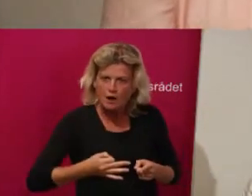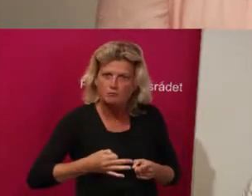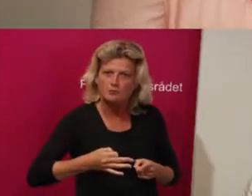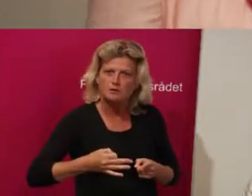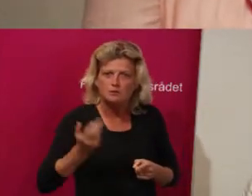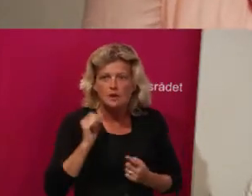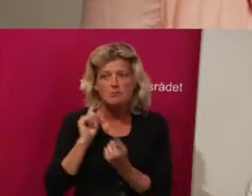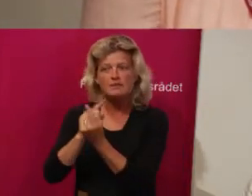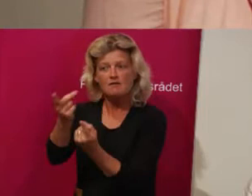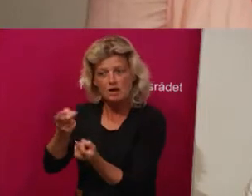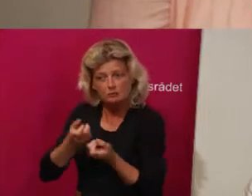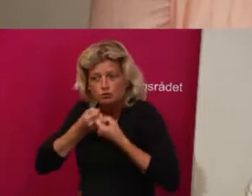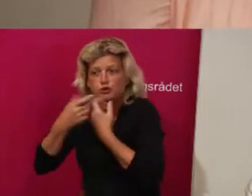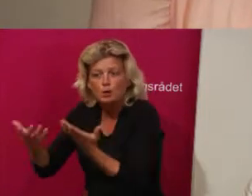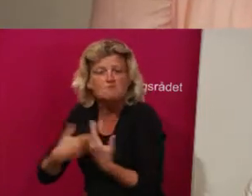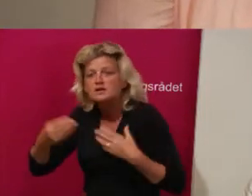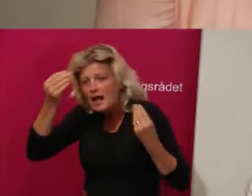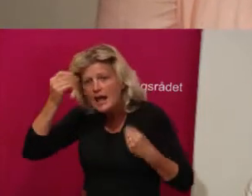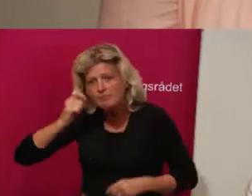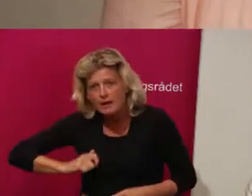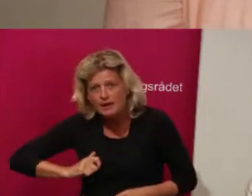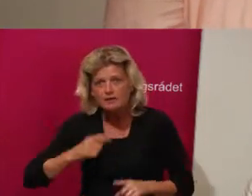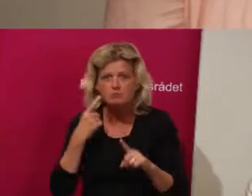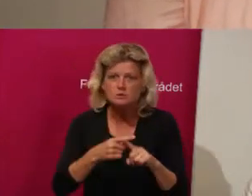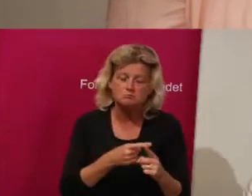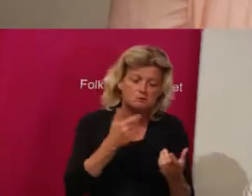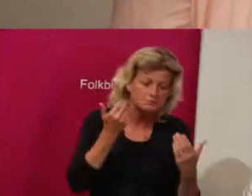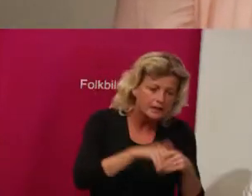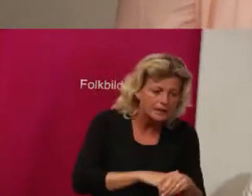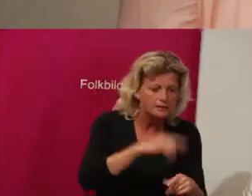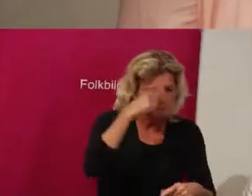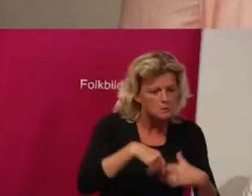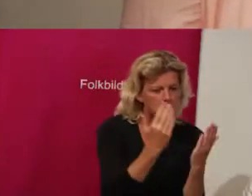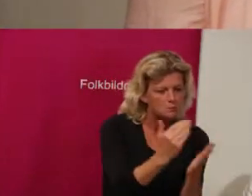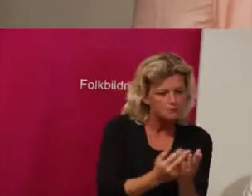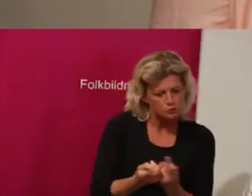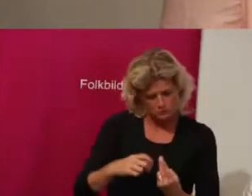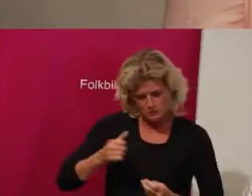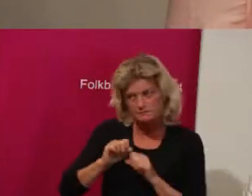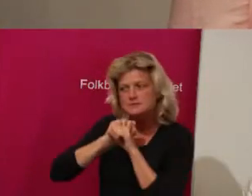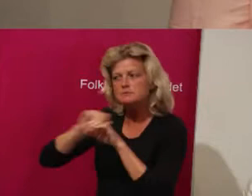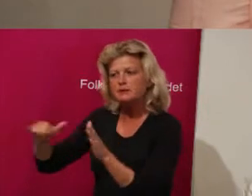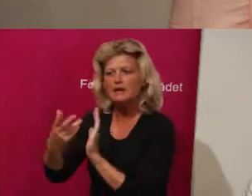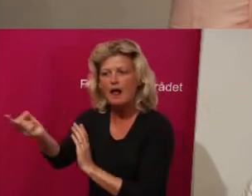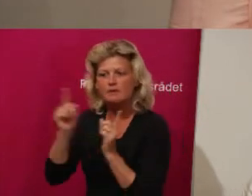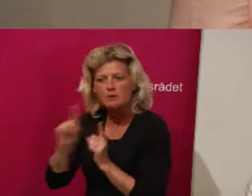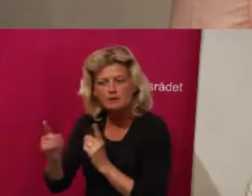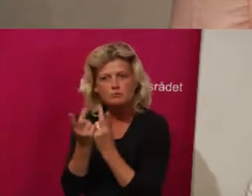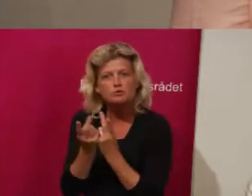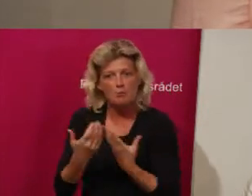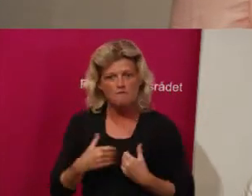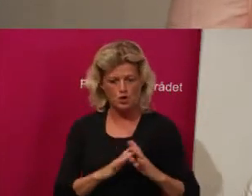genom föreläsningsverksamheten men också kulturprogrammen som man är med på olika sätt. Och det gör ju att man får fler aktiva